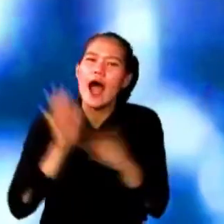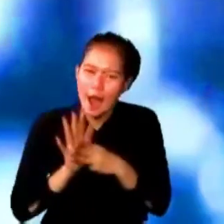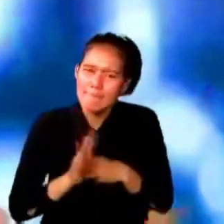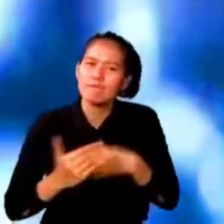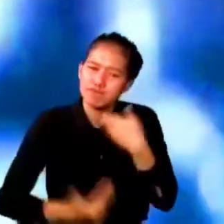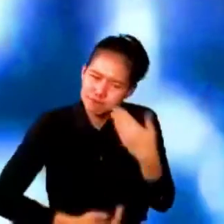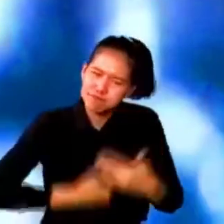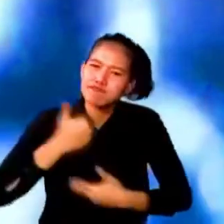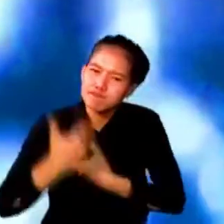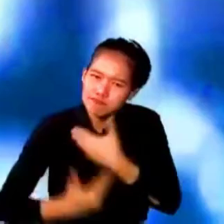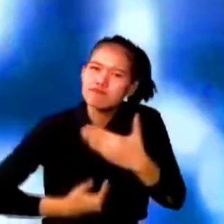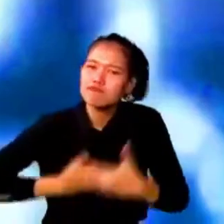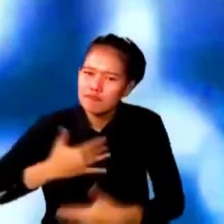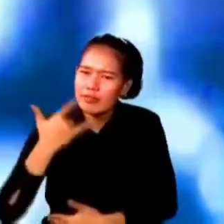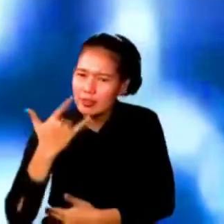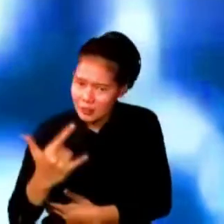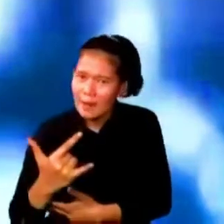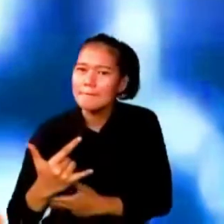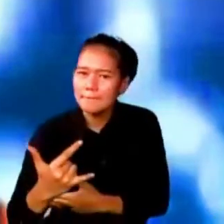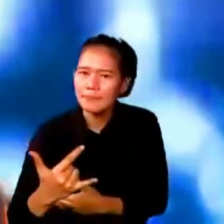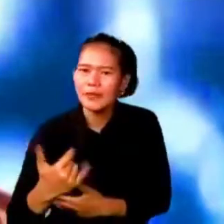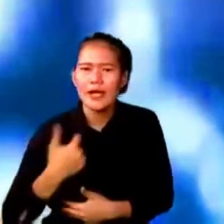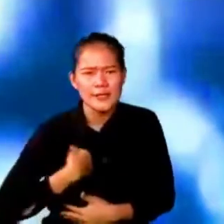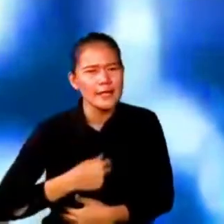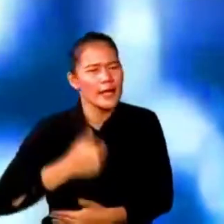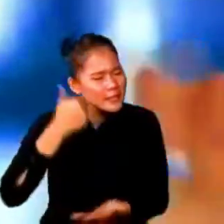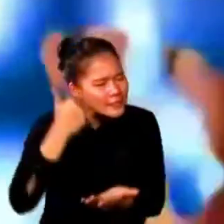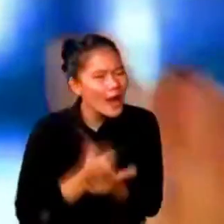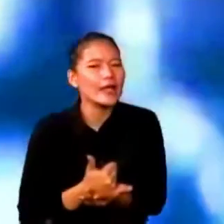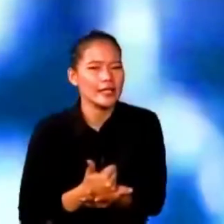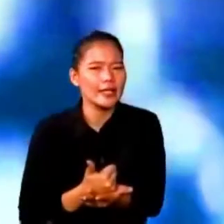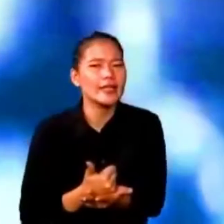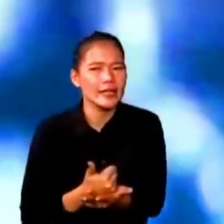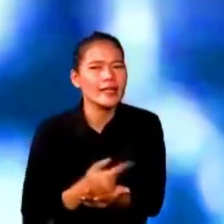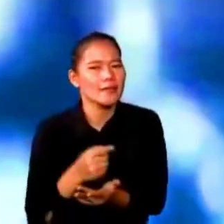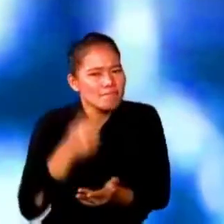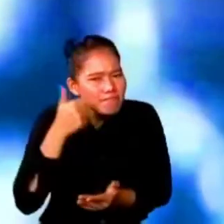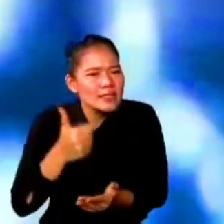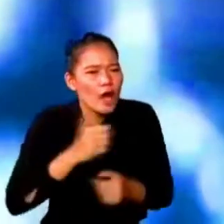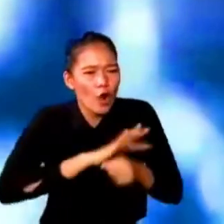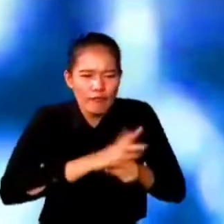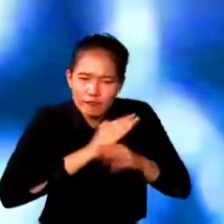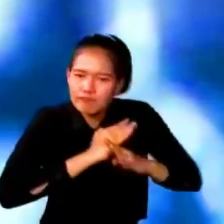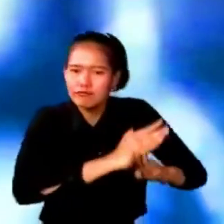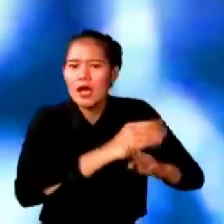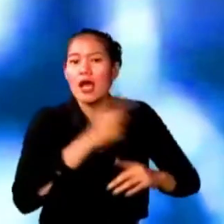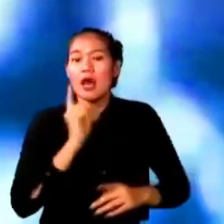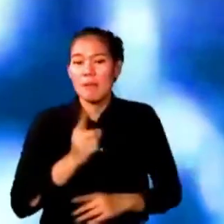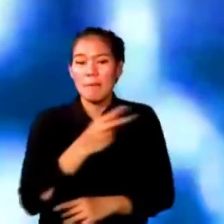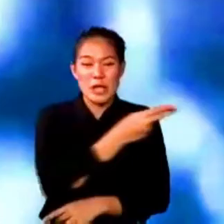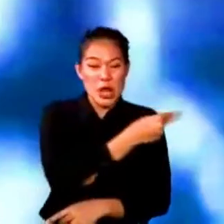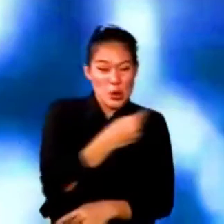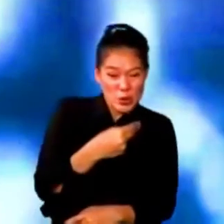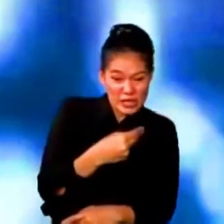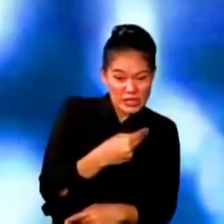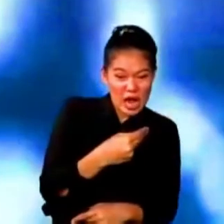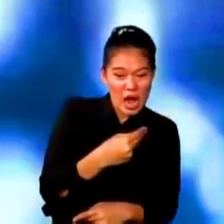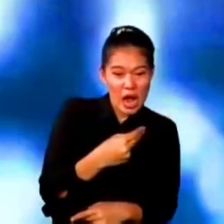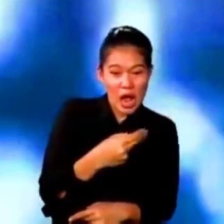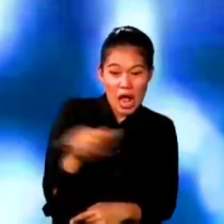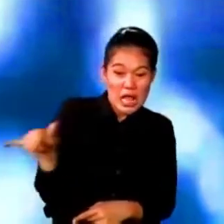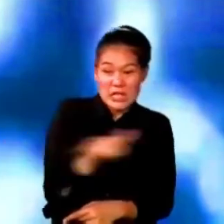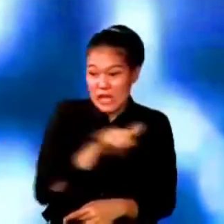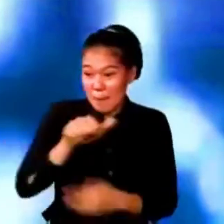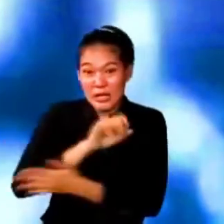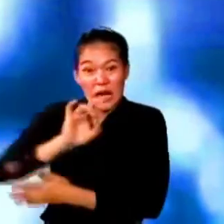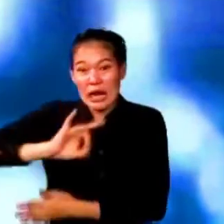didengungkan di negara kita saya pakai yakin bahwa itu sebetulnya bisa karena negara kita tuh berbeda dengan negara lainnya